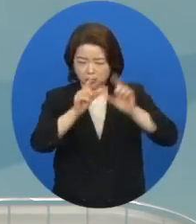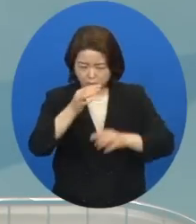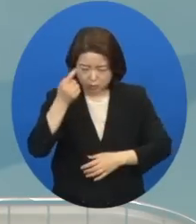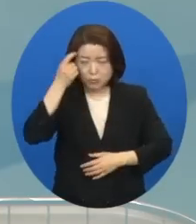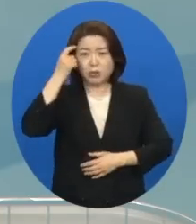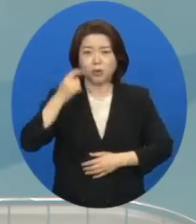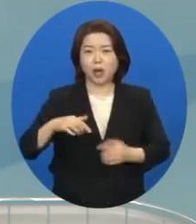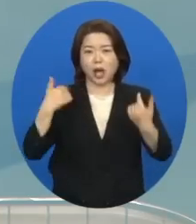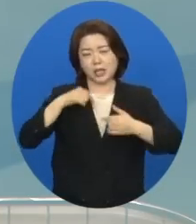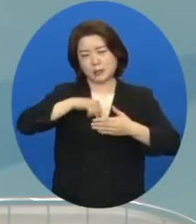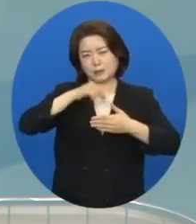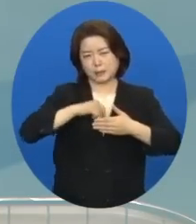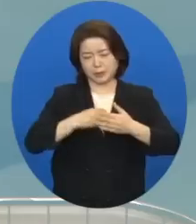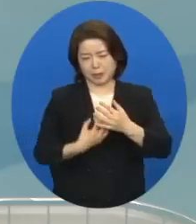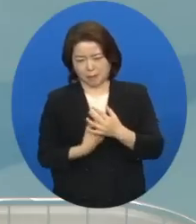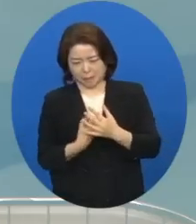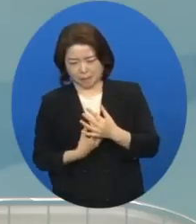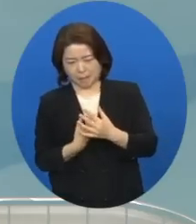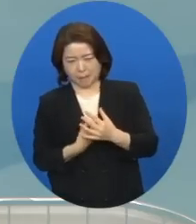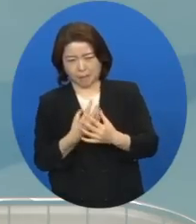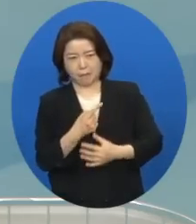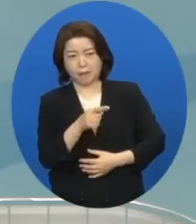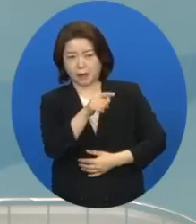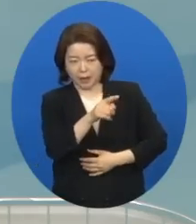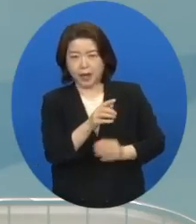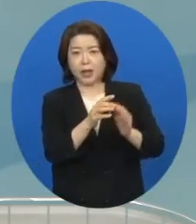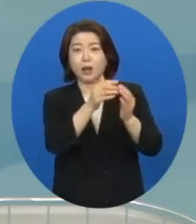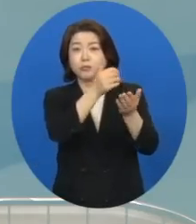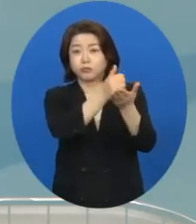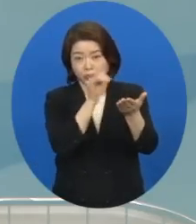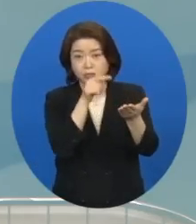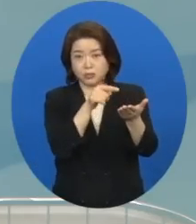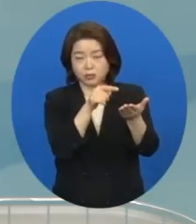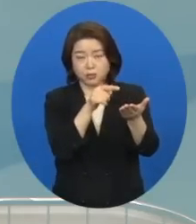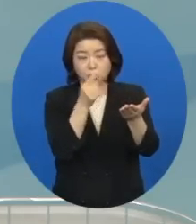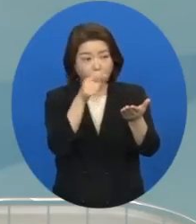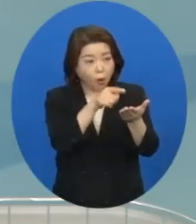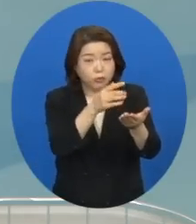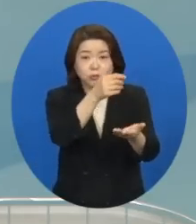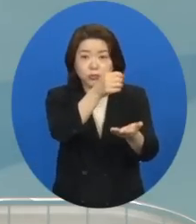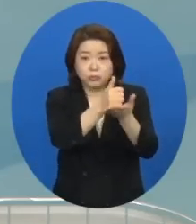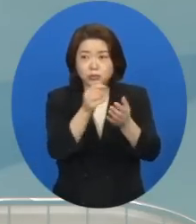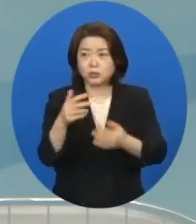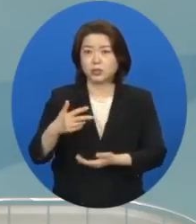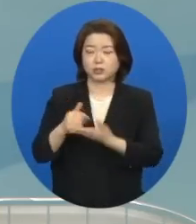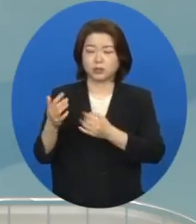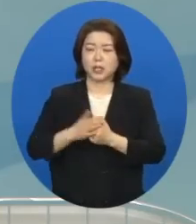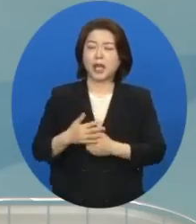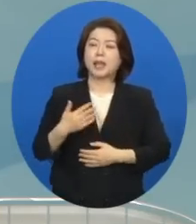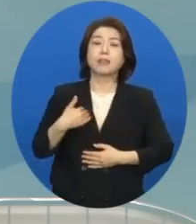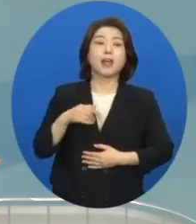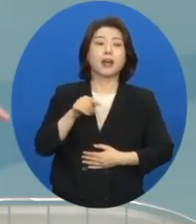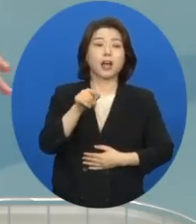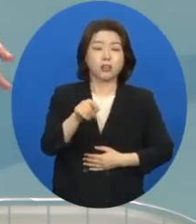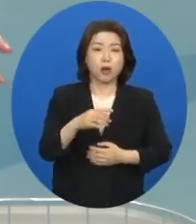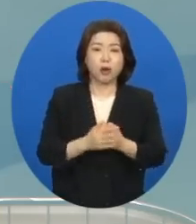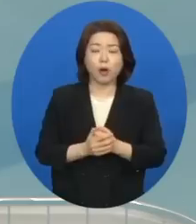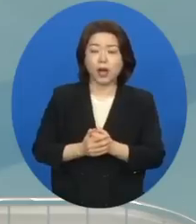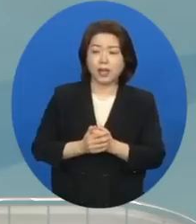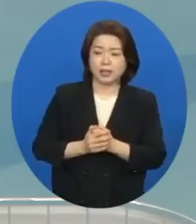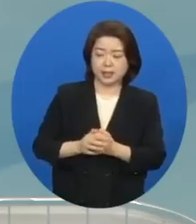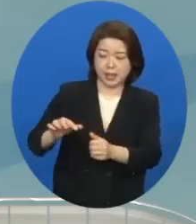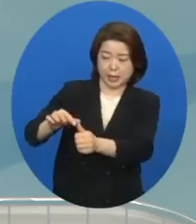늘 속으로 끌탕을 했는 한 분입니다. 근데 주님이 내가 너를 내